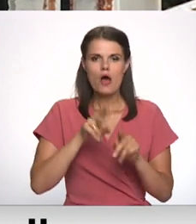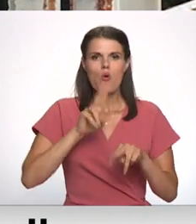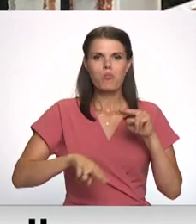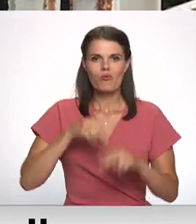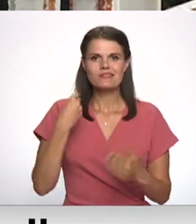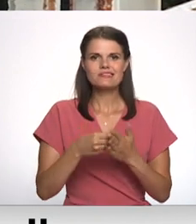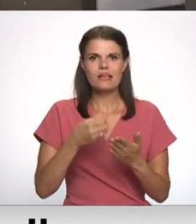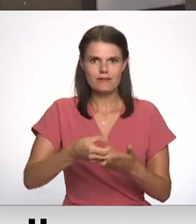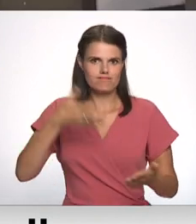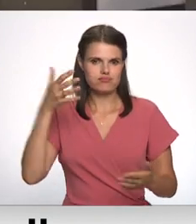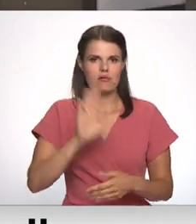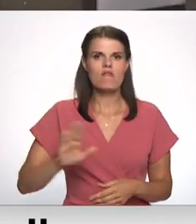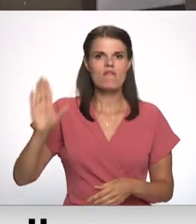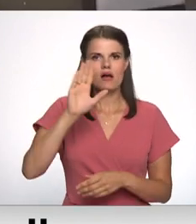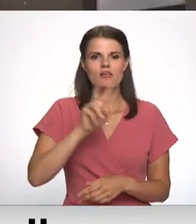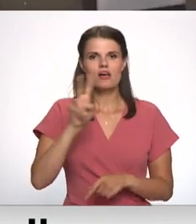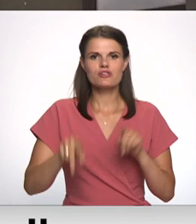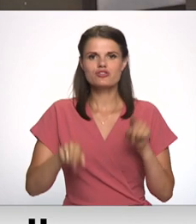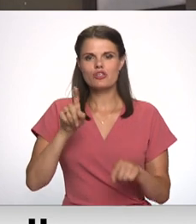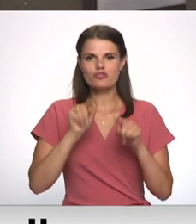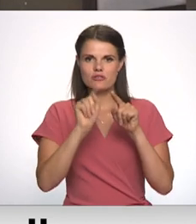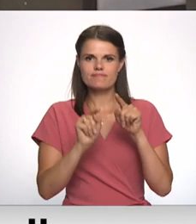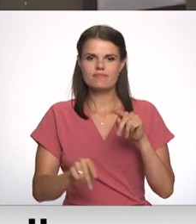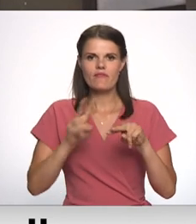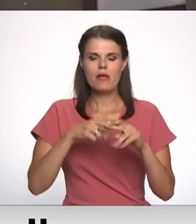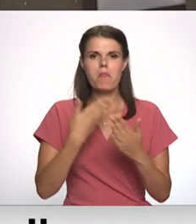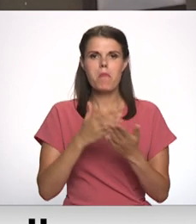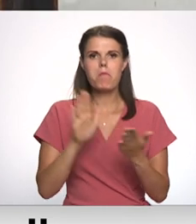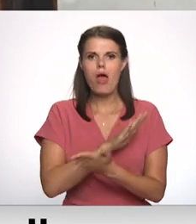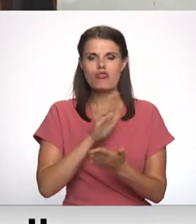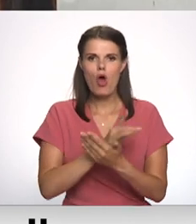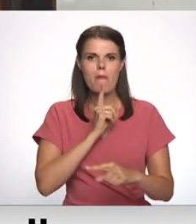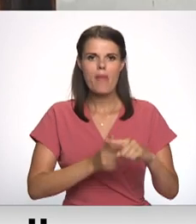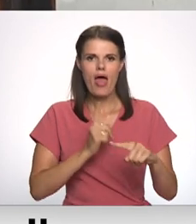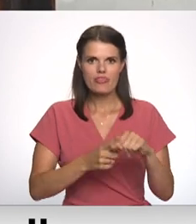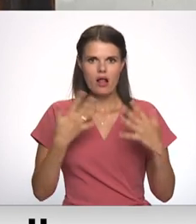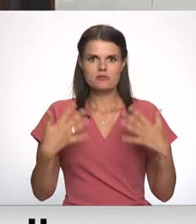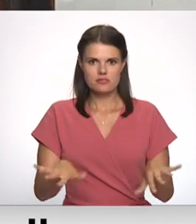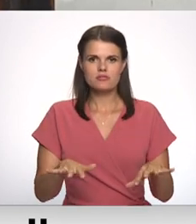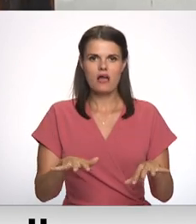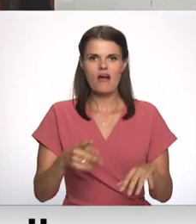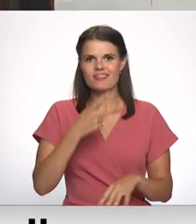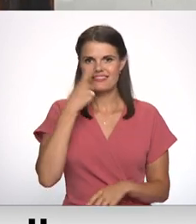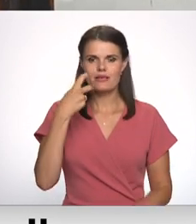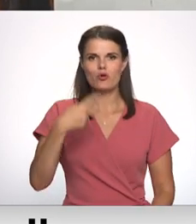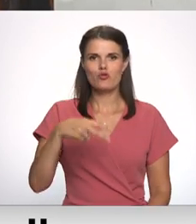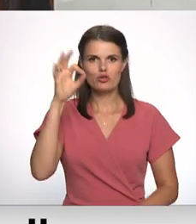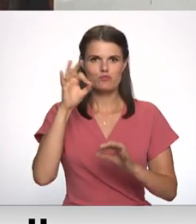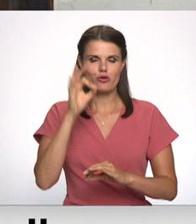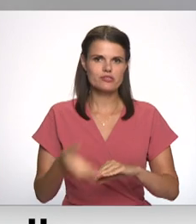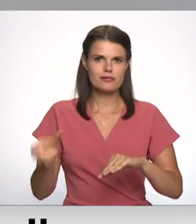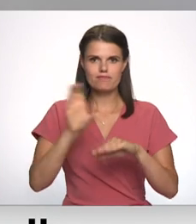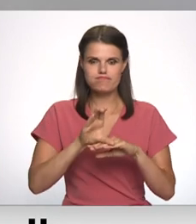izmaksu sadārdzinājums valstī, kas atsevišķās pozīcijās, piemēram, betonam un metālam, jau sasniedzis pat